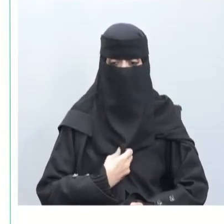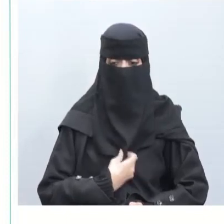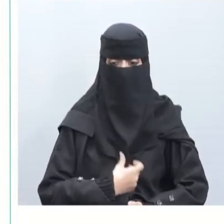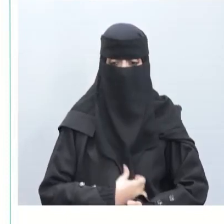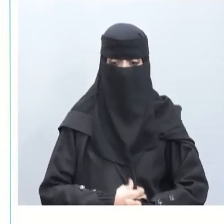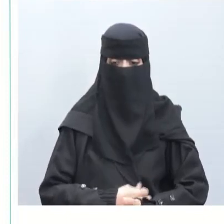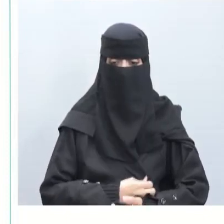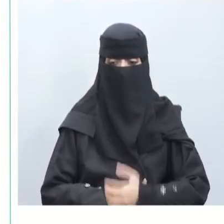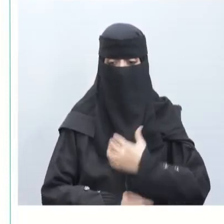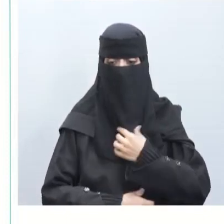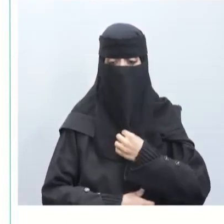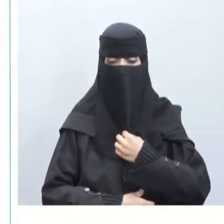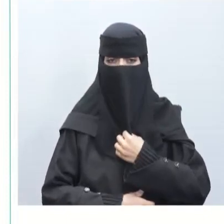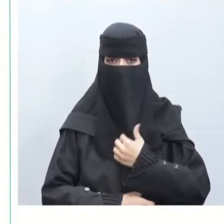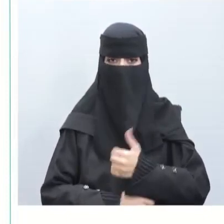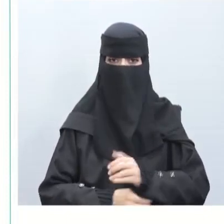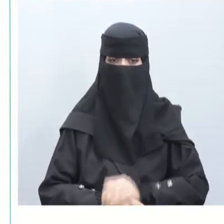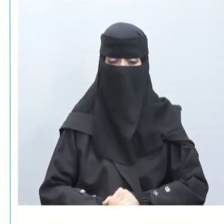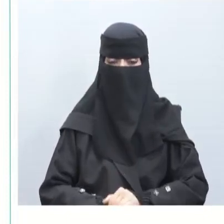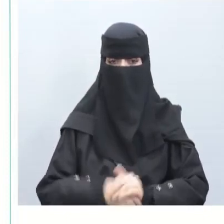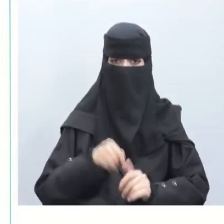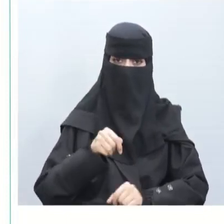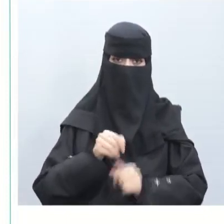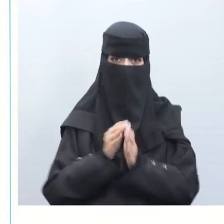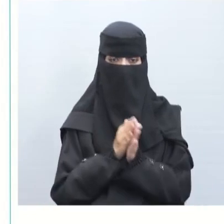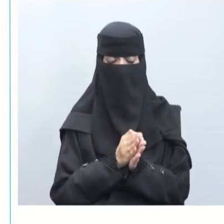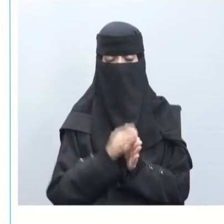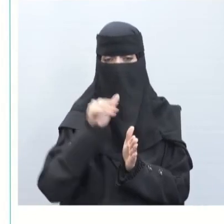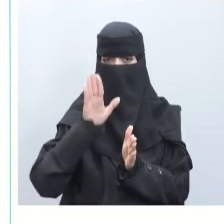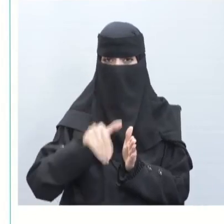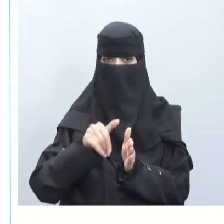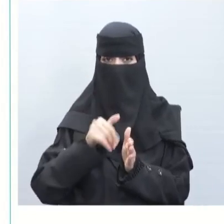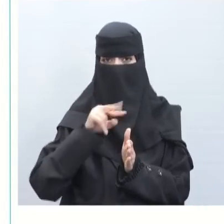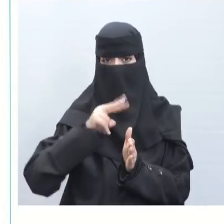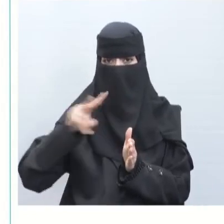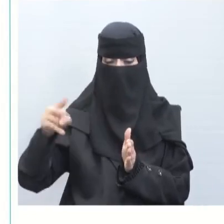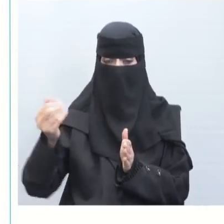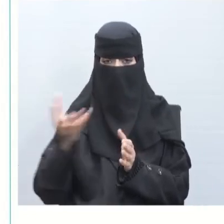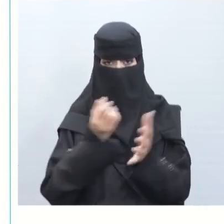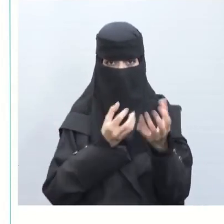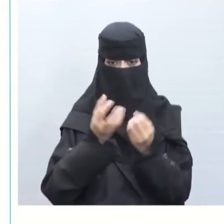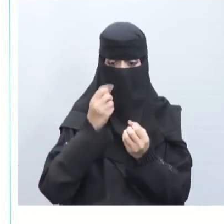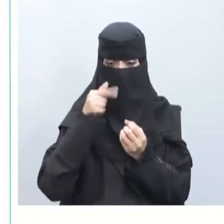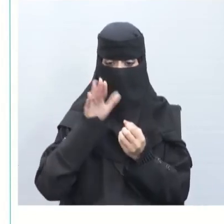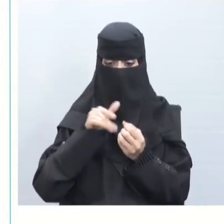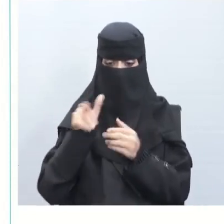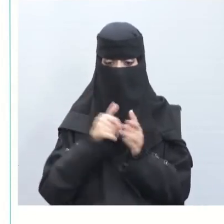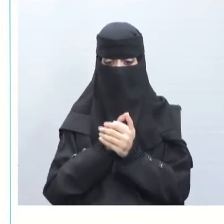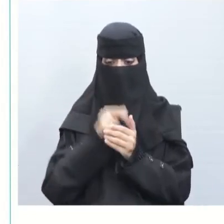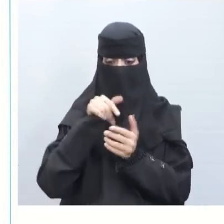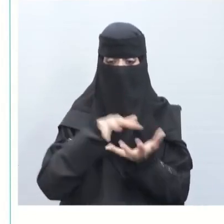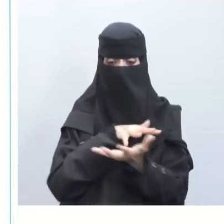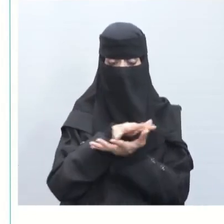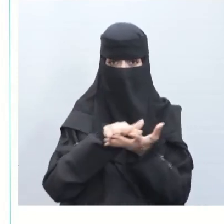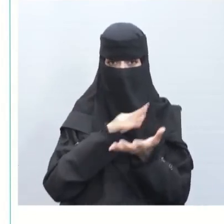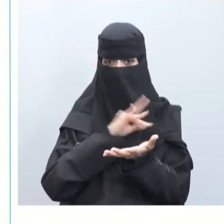والعامل الرابع في العوامل الداخليه توفر خيارات التوريد لابد ان يكون لدينا خيارات في التوريد والاوبشن